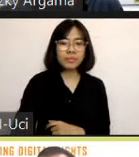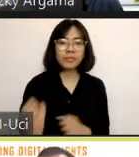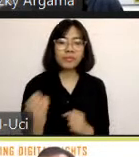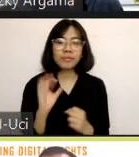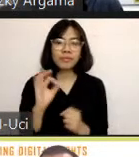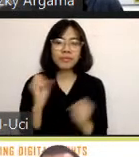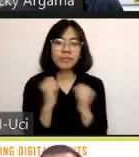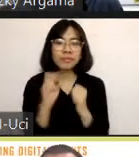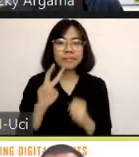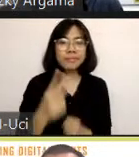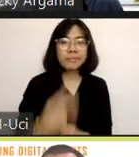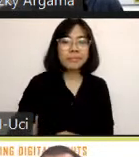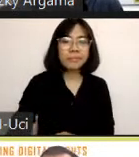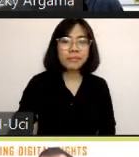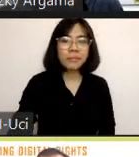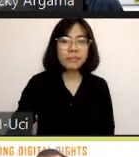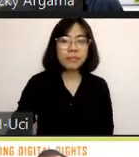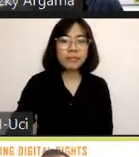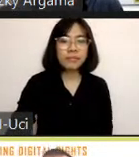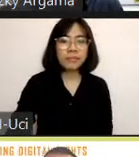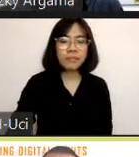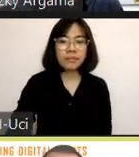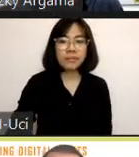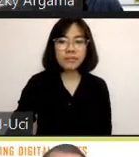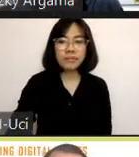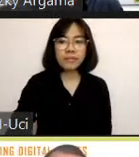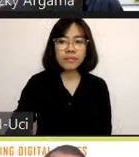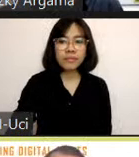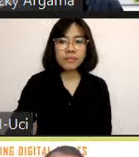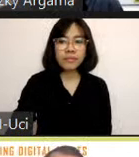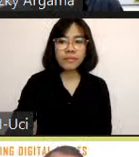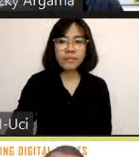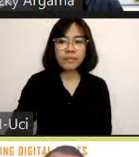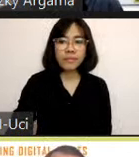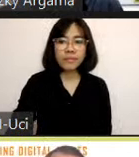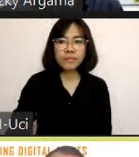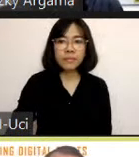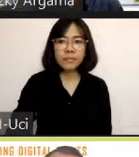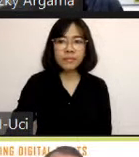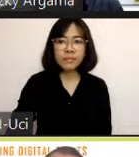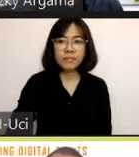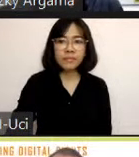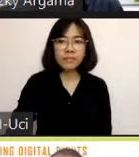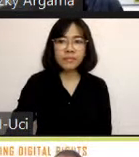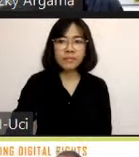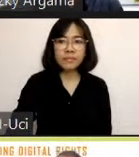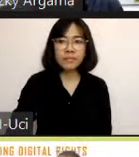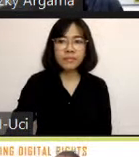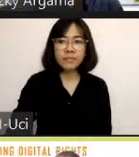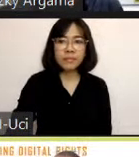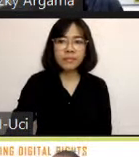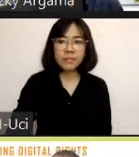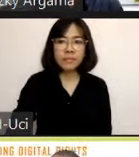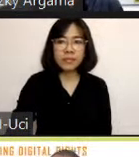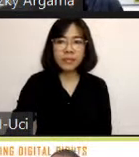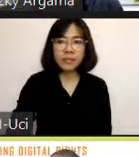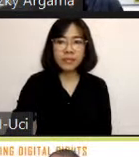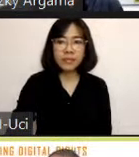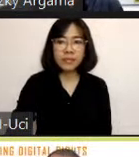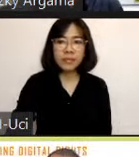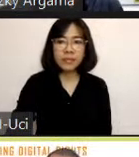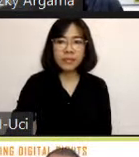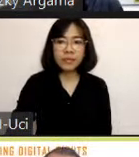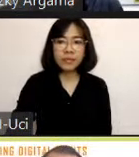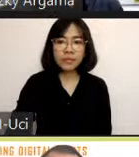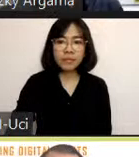beberapa scholar mengatakan bahwa ini mengarah pada negara otoriter. Larry Diamond memang sudah mengatakan secara global terjadi